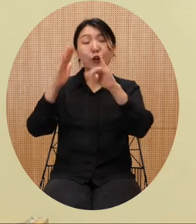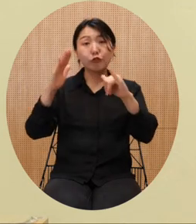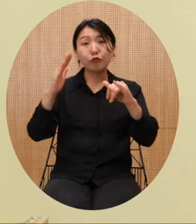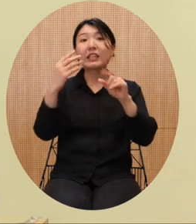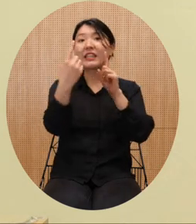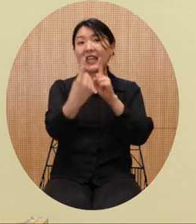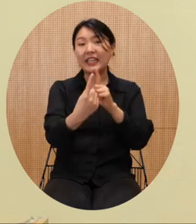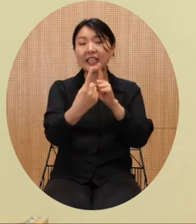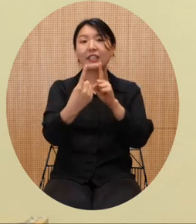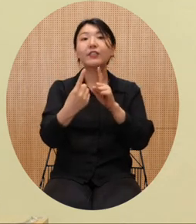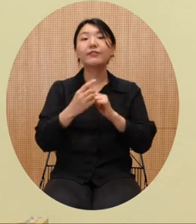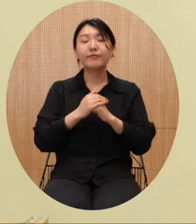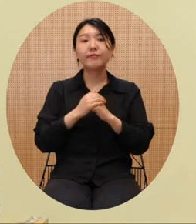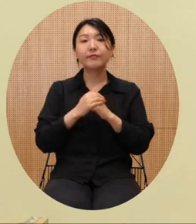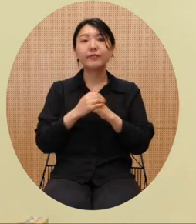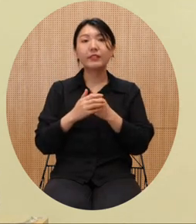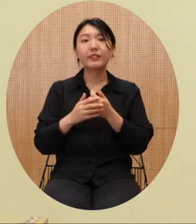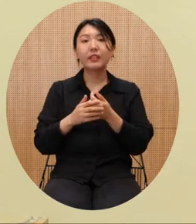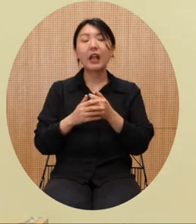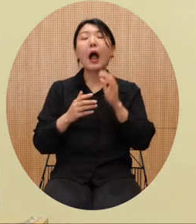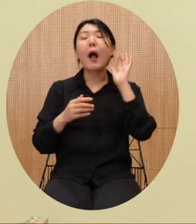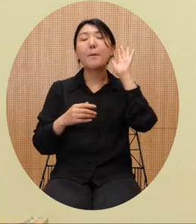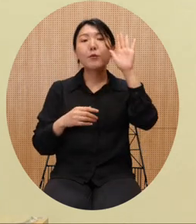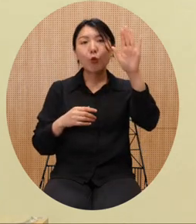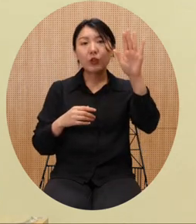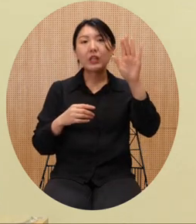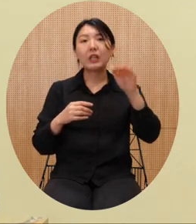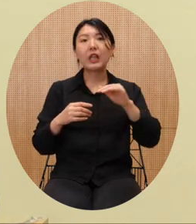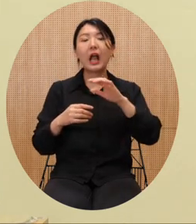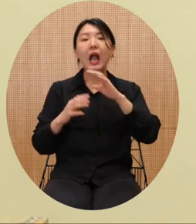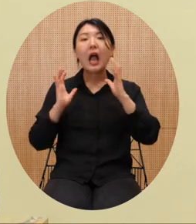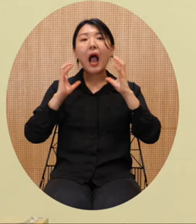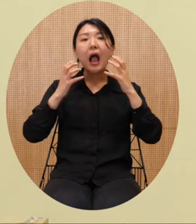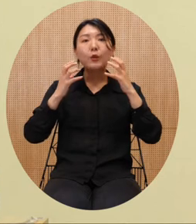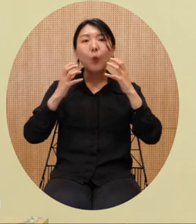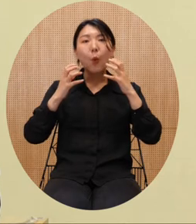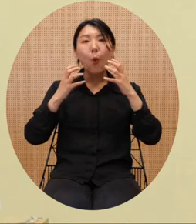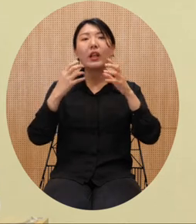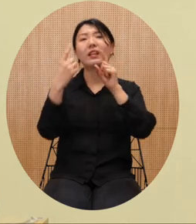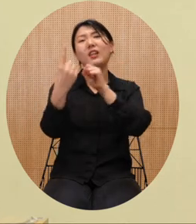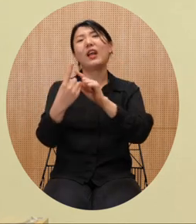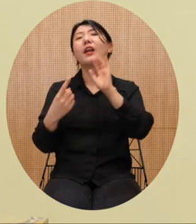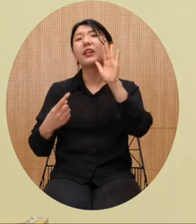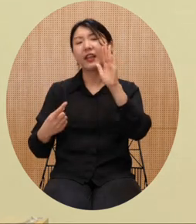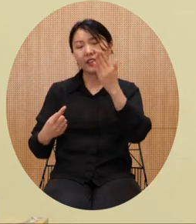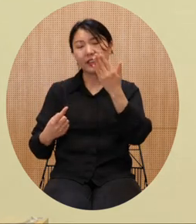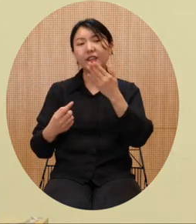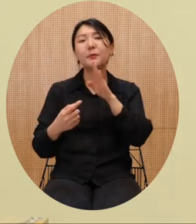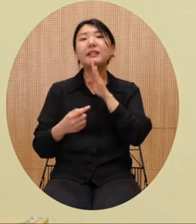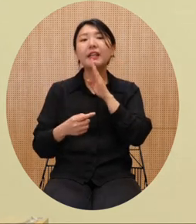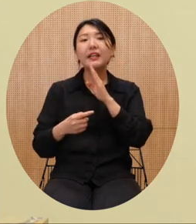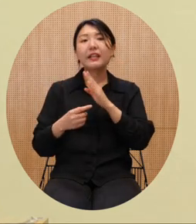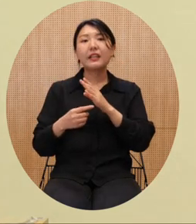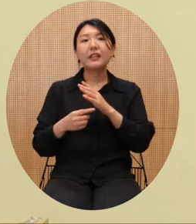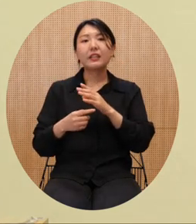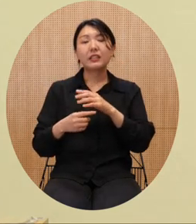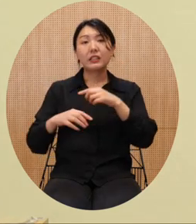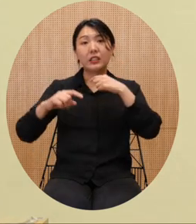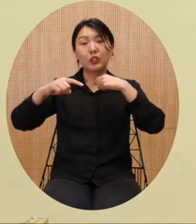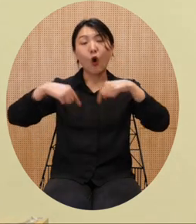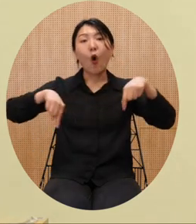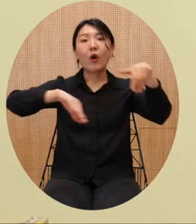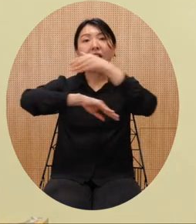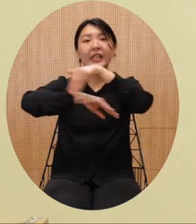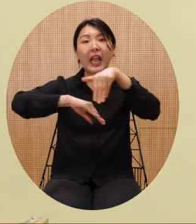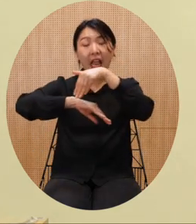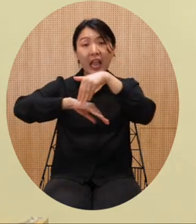대상이죠. 이 시흥시 정책은. 근데 향후에는 아동이 대상이 되어야 되겠다. 정책 대상을